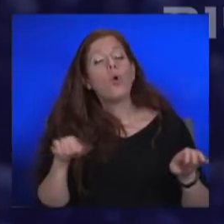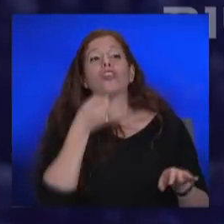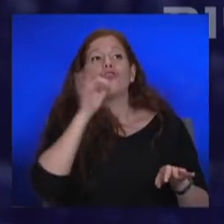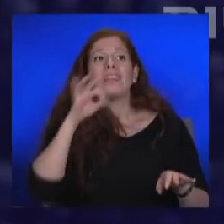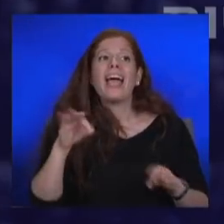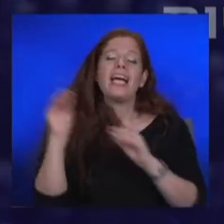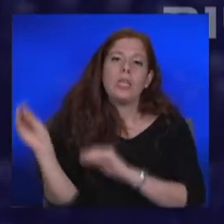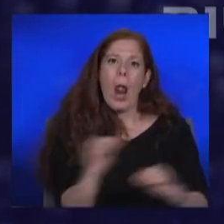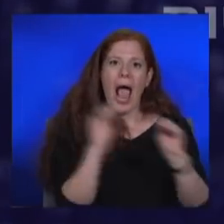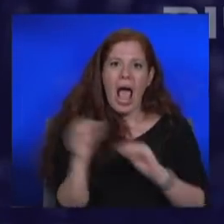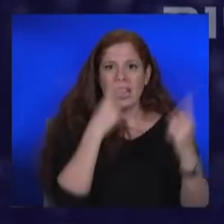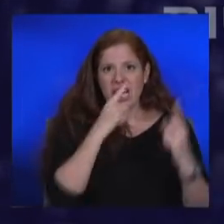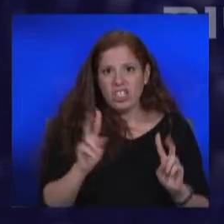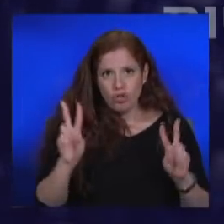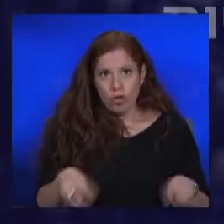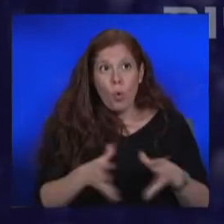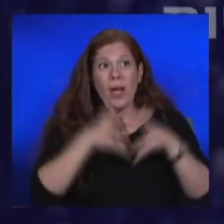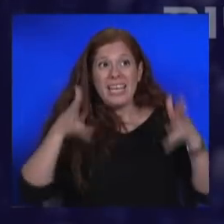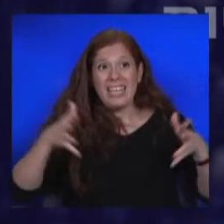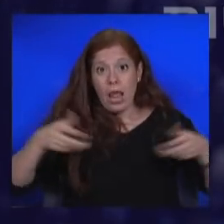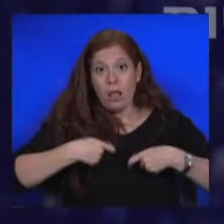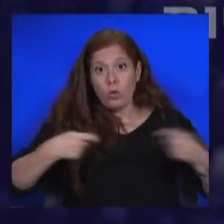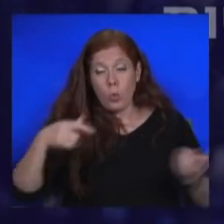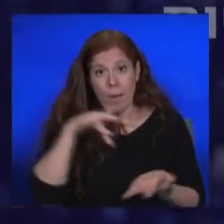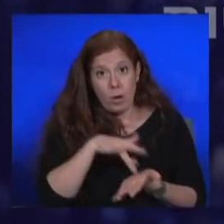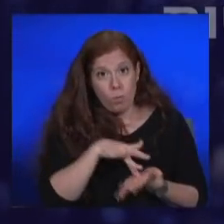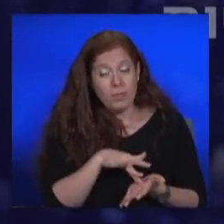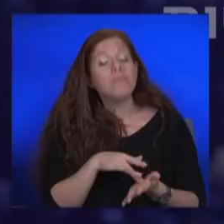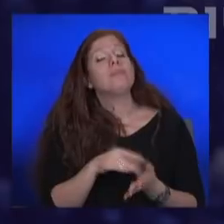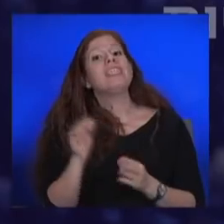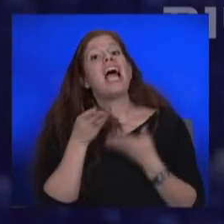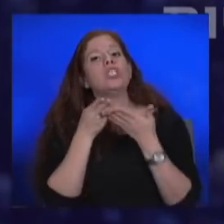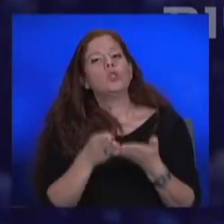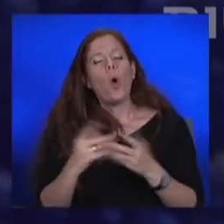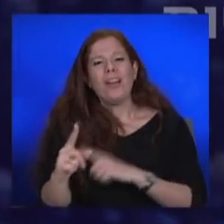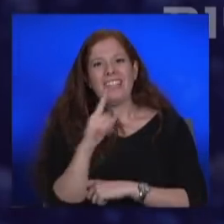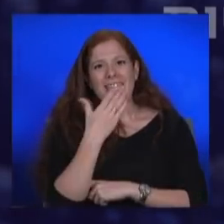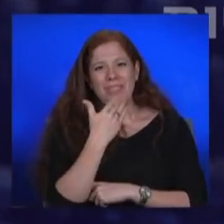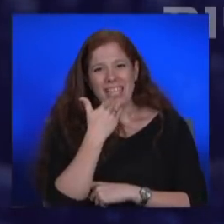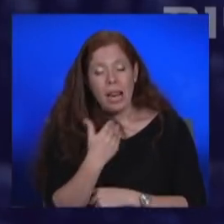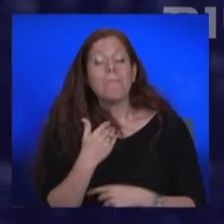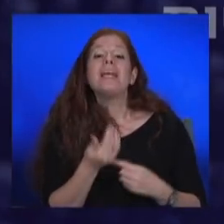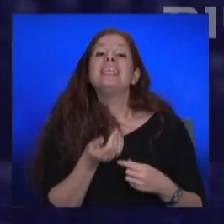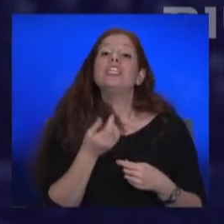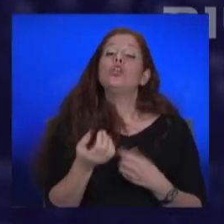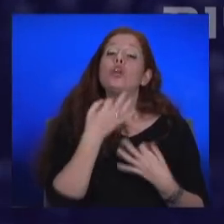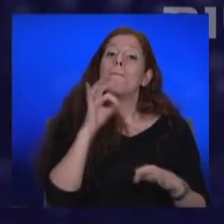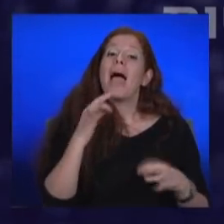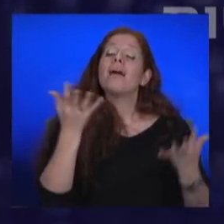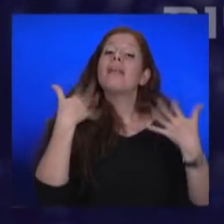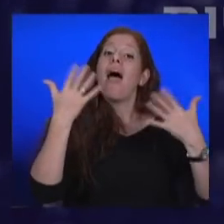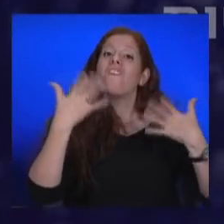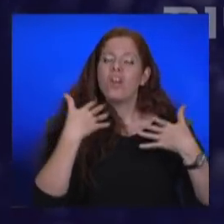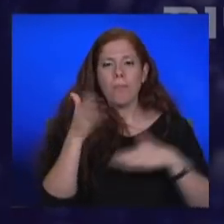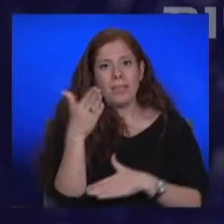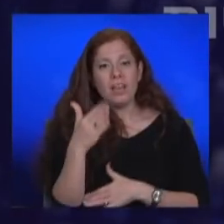הקיימת. הוא יגדיל את קיבולת השוק המקומי, ישמש צרכנים ישראלים, ישפר את איכות האוויר במדינה ויכניס מאות מיליוני